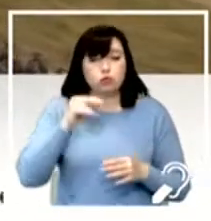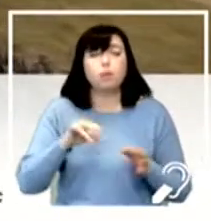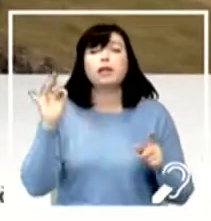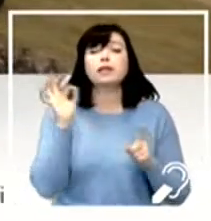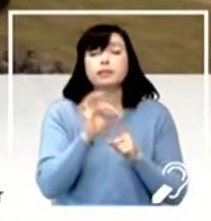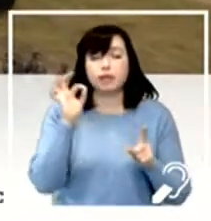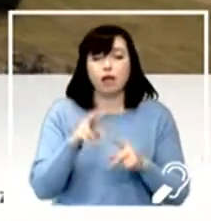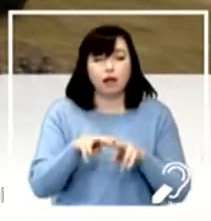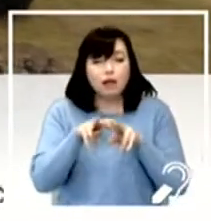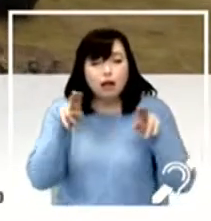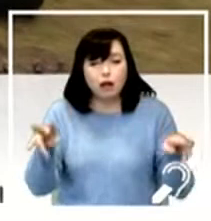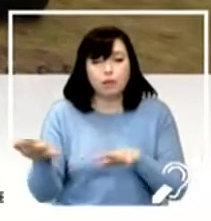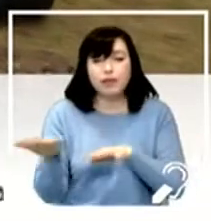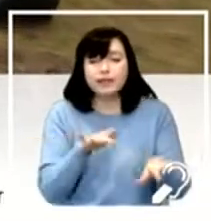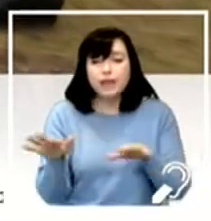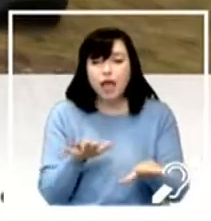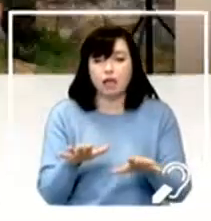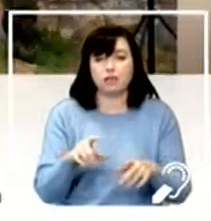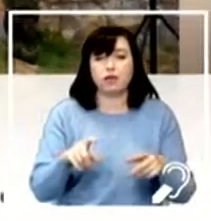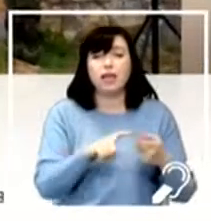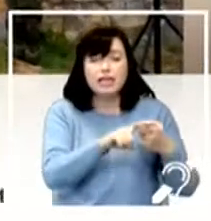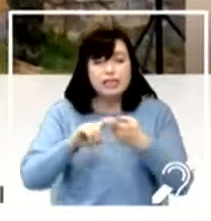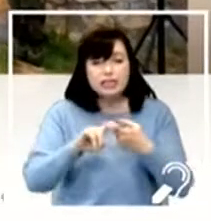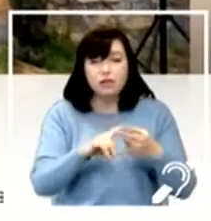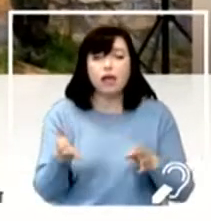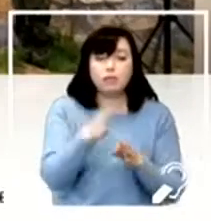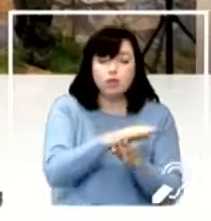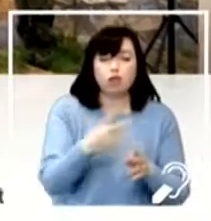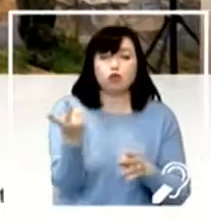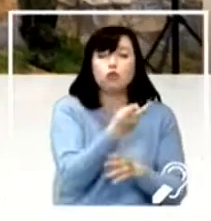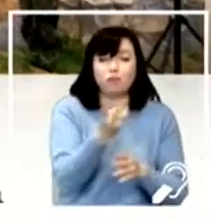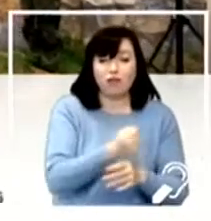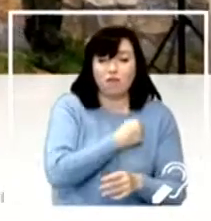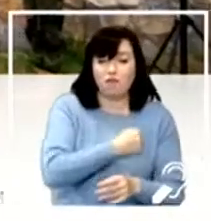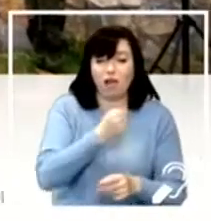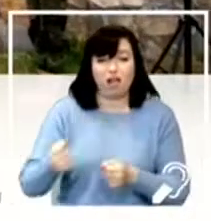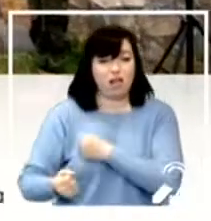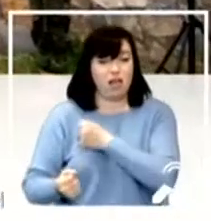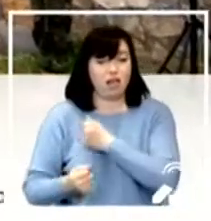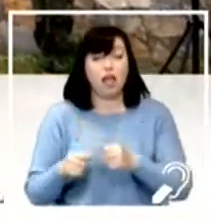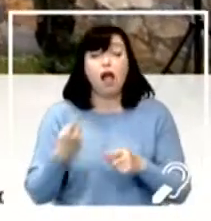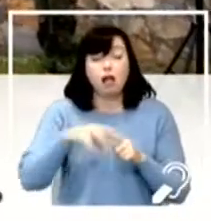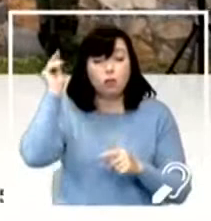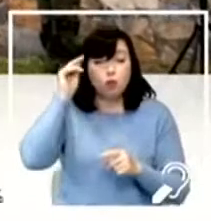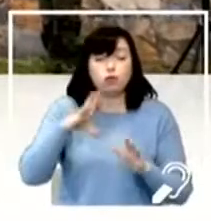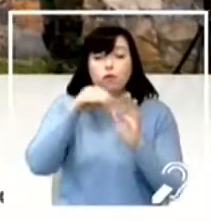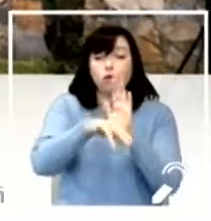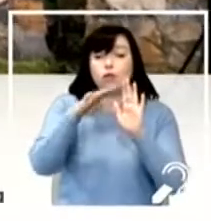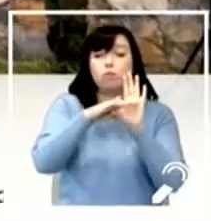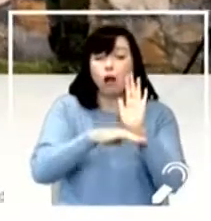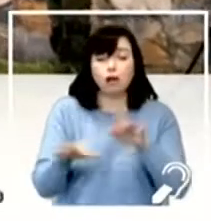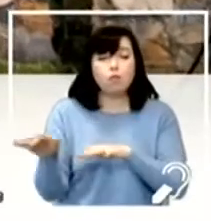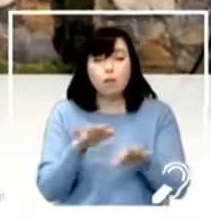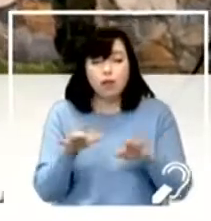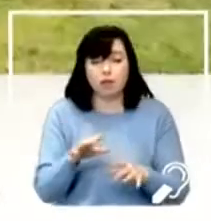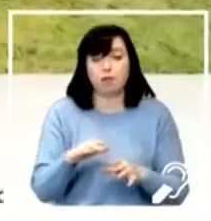scop sincronizarea activităților operaționale între militarii celor două unități. Exercițiul face parte din programul de